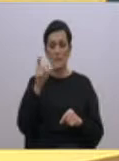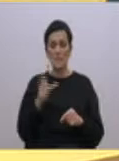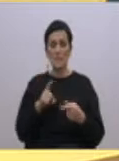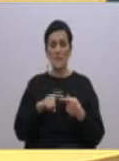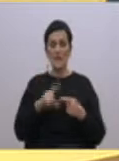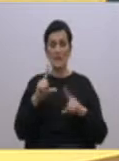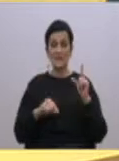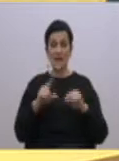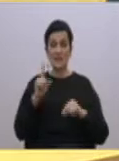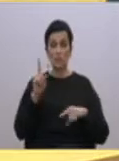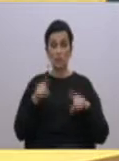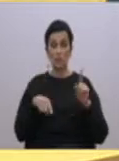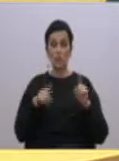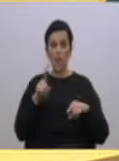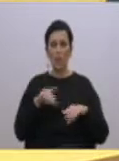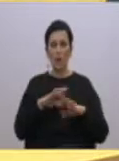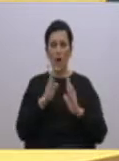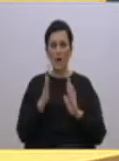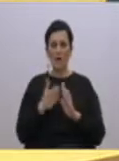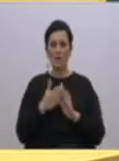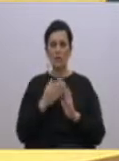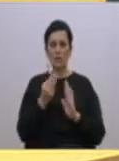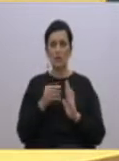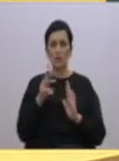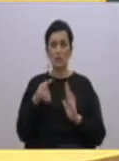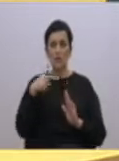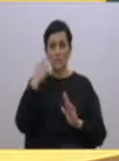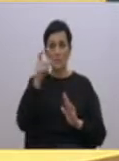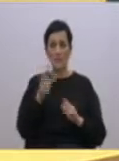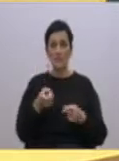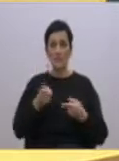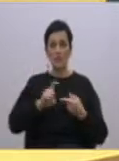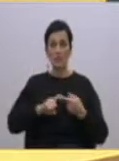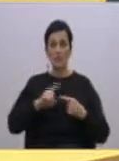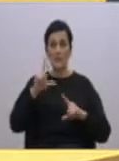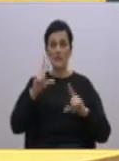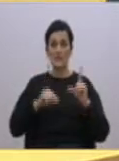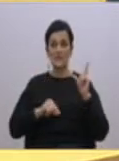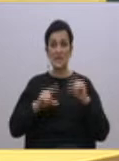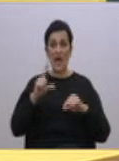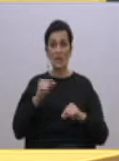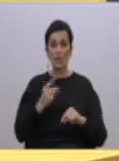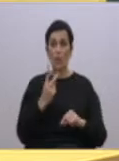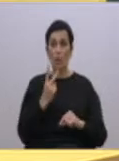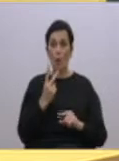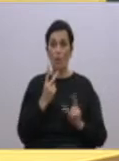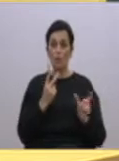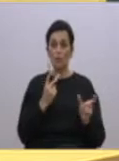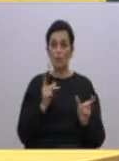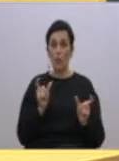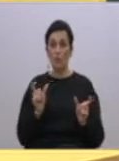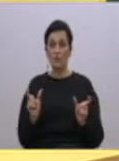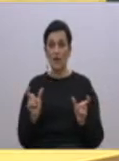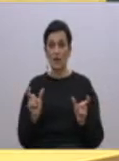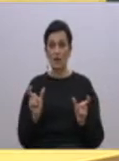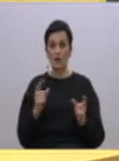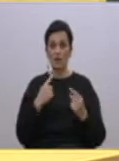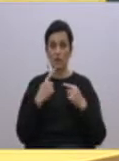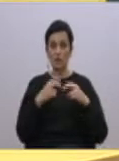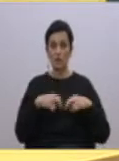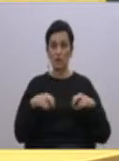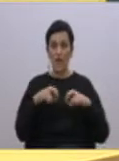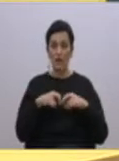სტატისტიკა ზოგადად. შუშნელ პირების შესახებ სტატისტიკა შეიძლება ორ კონტექსტში განვიხილოთ: